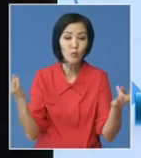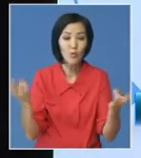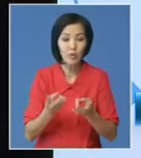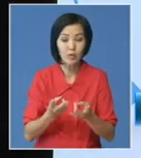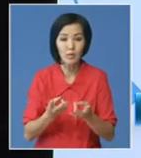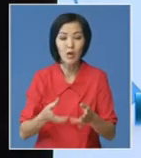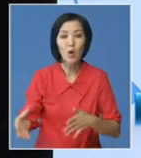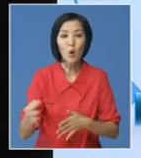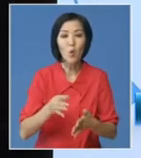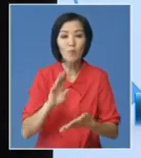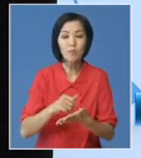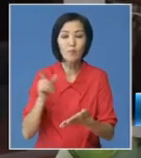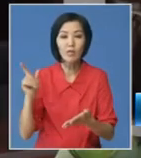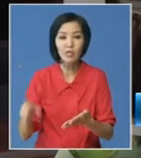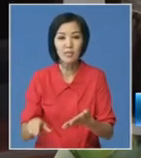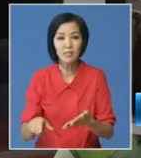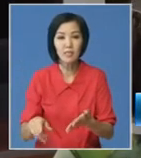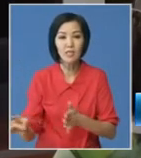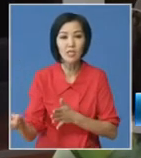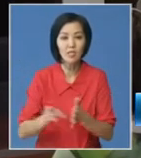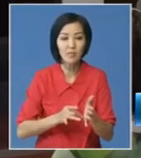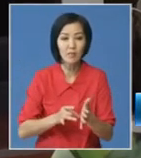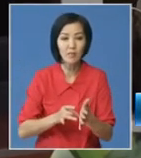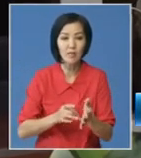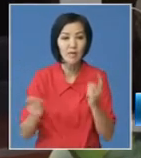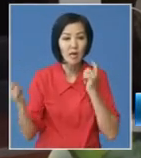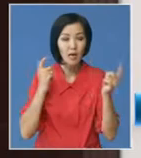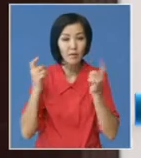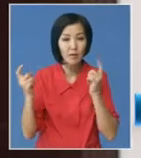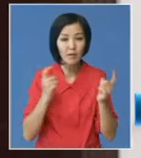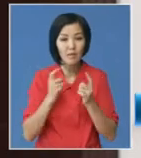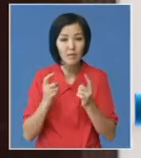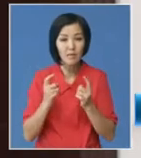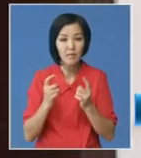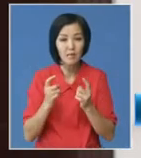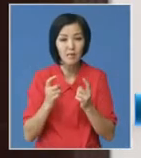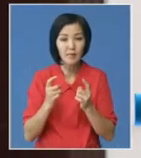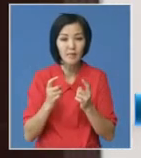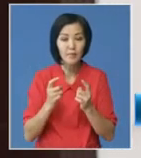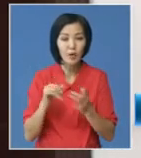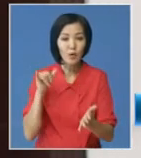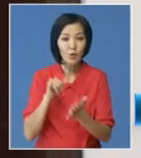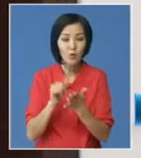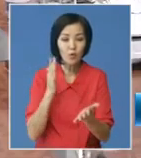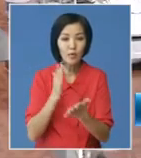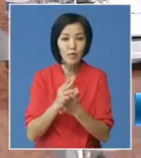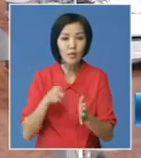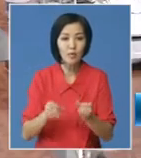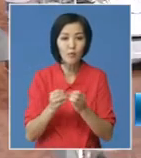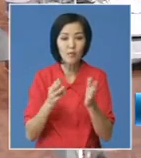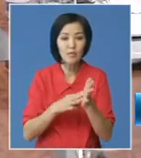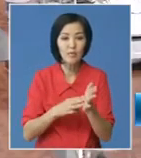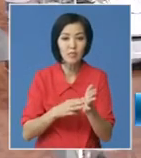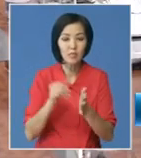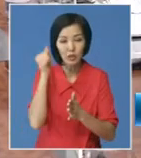басшылығына сондай-ақ көлік оқиғасынан жылдам хабар беретін жаңа құрылғының жобасы таныстырылды. Төтенше жағдайларда таптырмас аппарат 2018 жылдан бастап